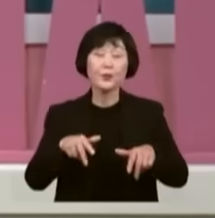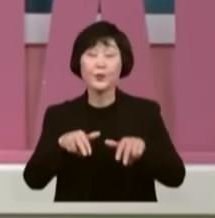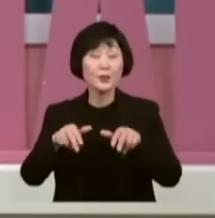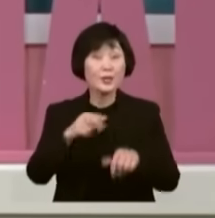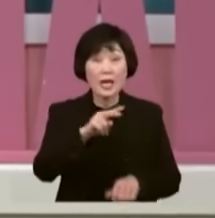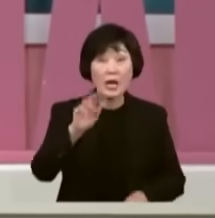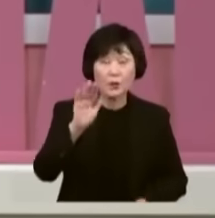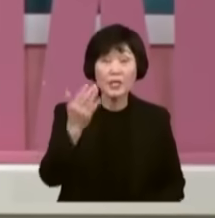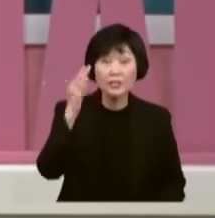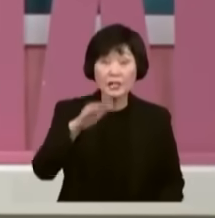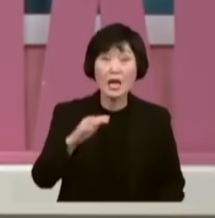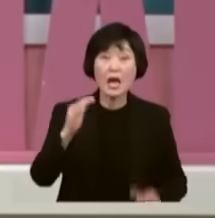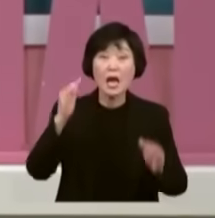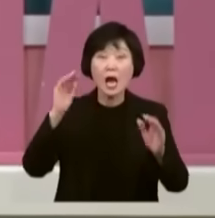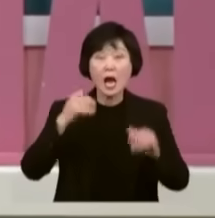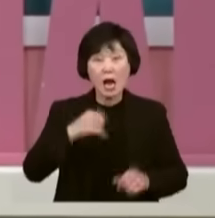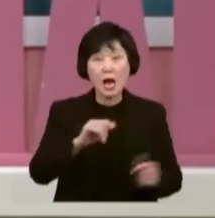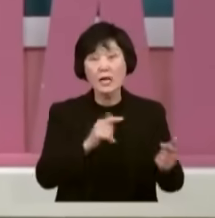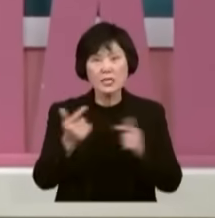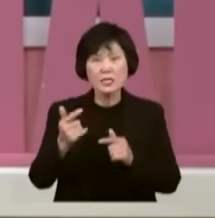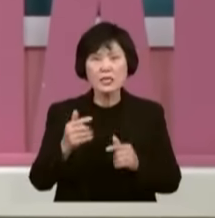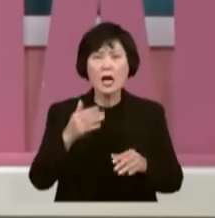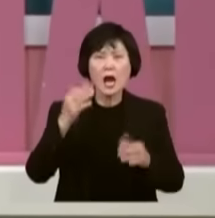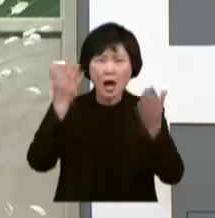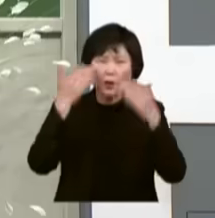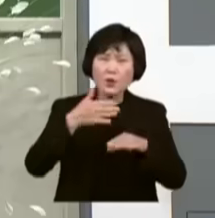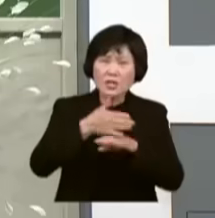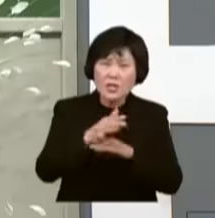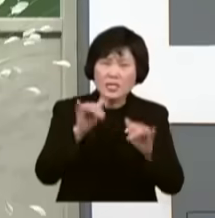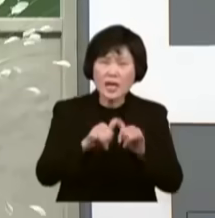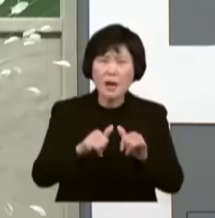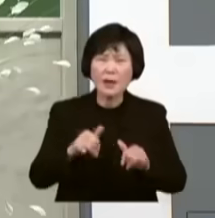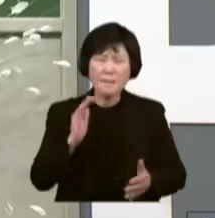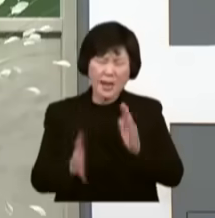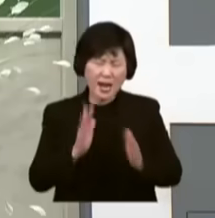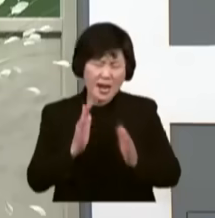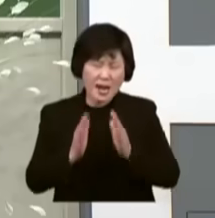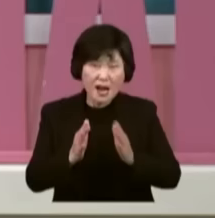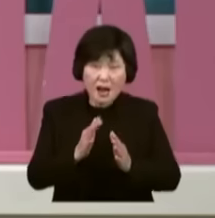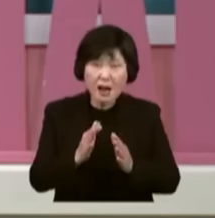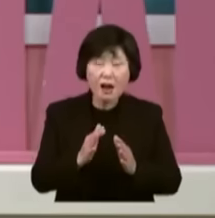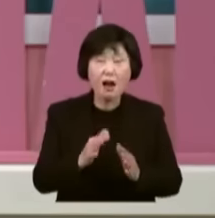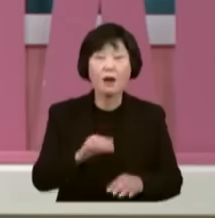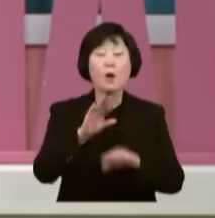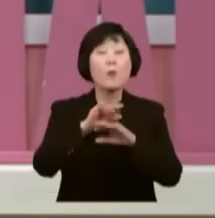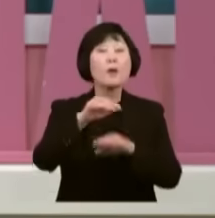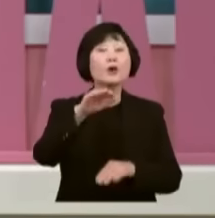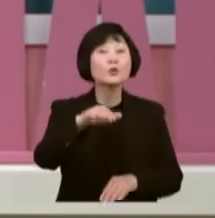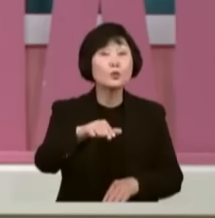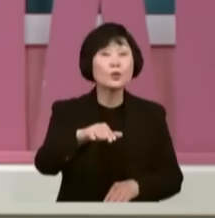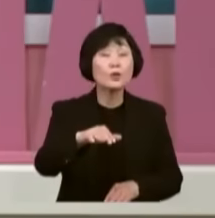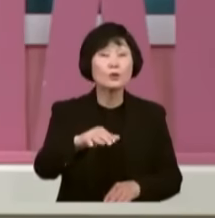애들이 100m 달리기로 늦을까 봐 뛰는데 좀 일찍 하면 안 되냐. 그러면 이제 방송국에서 아이들이 어디쯤에